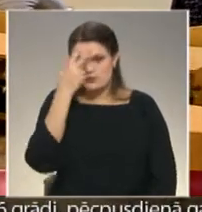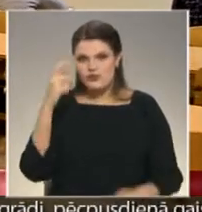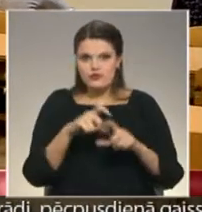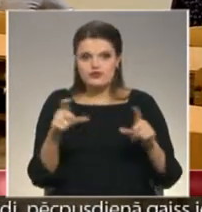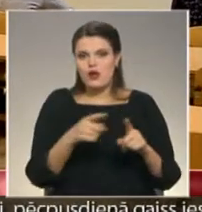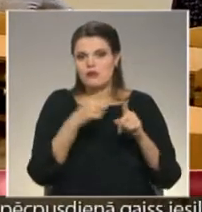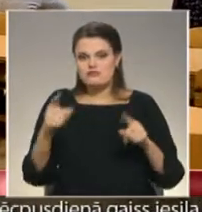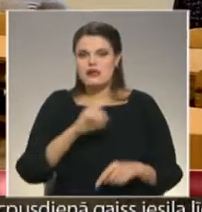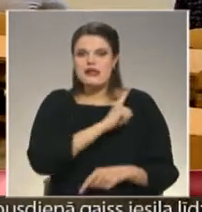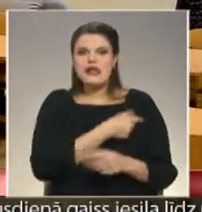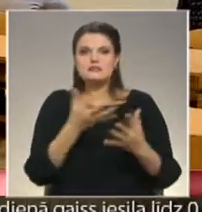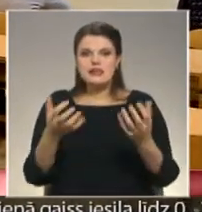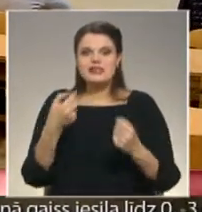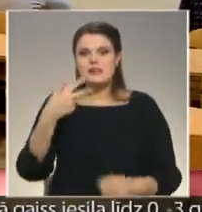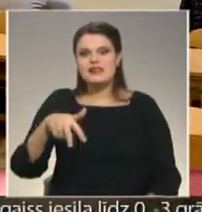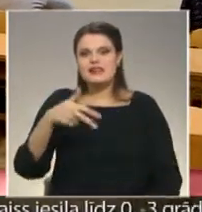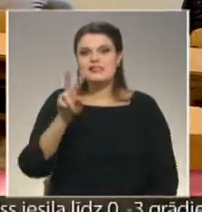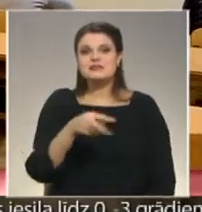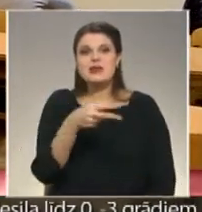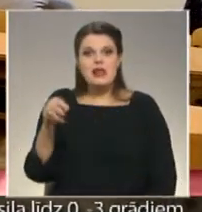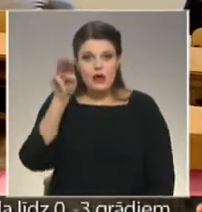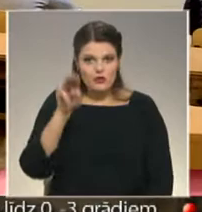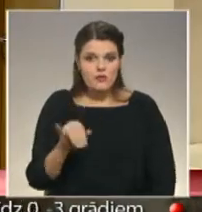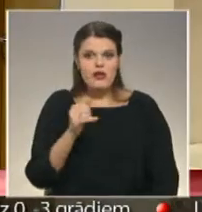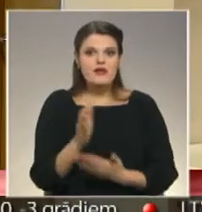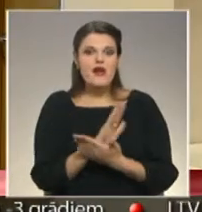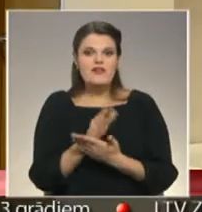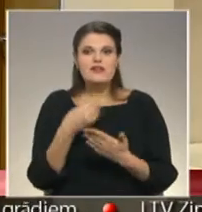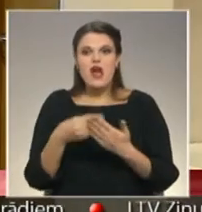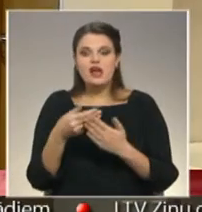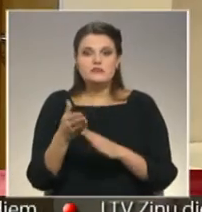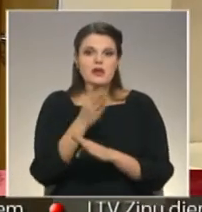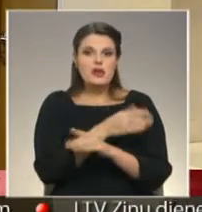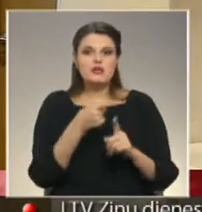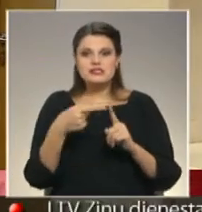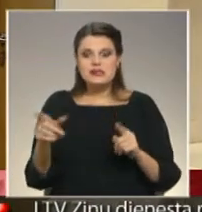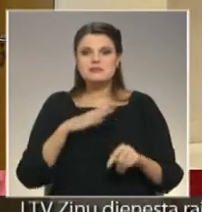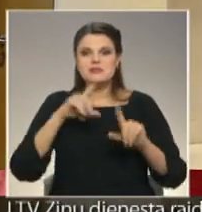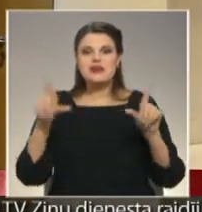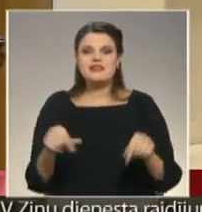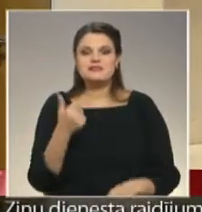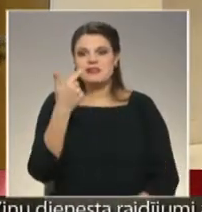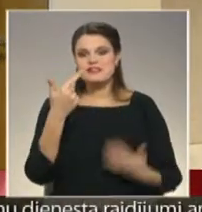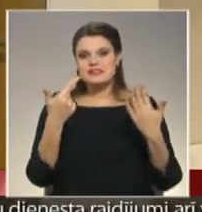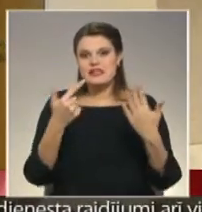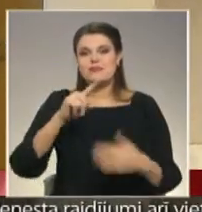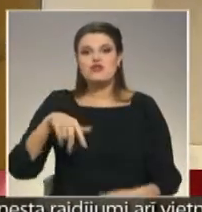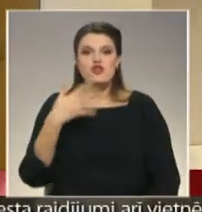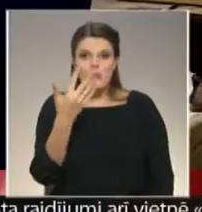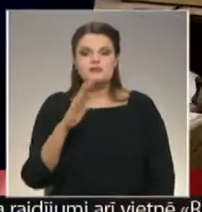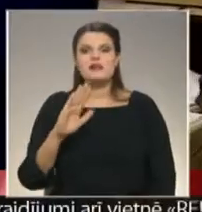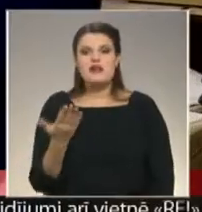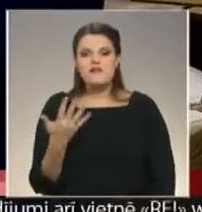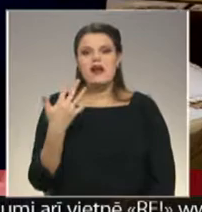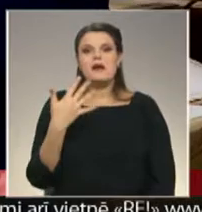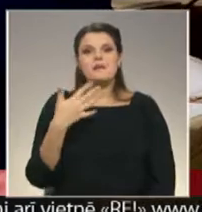posmu bija iespēja saņemt 30 eiro mēnesī, ja vidēja atzīme iepriekšējā semestrī bijusi vismaz 7,5 balles, vai